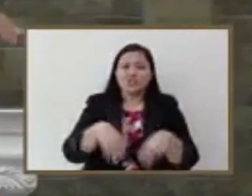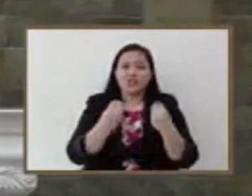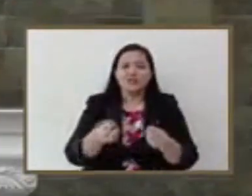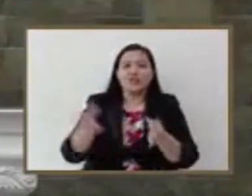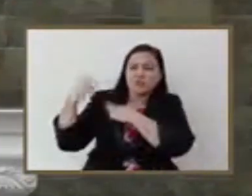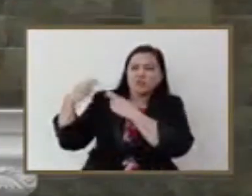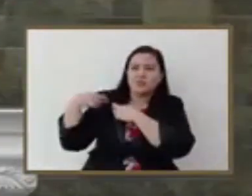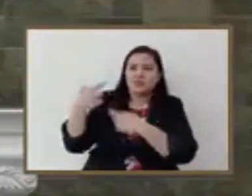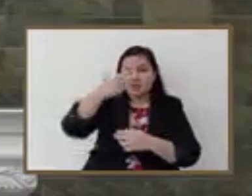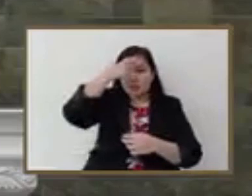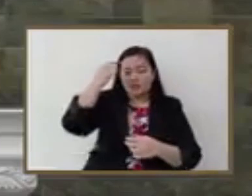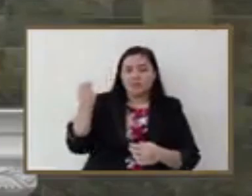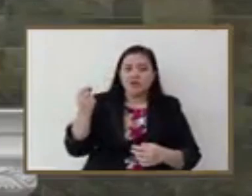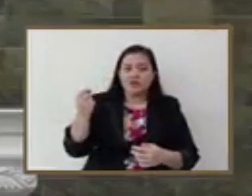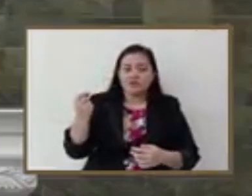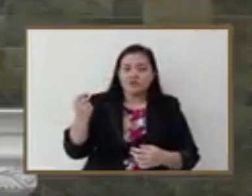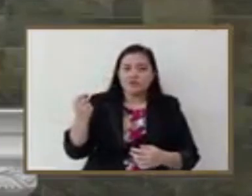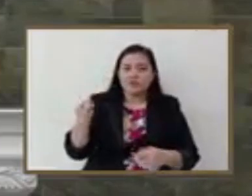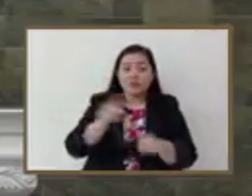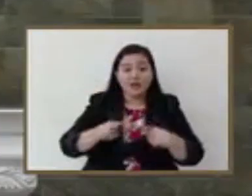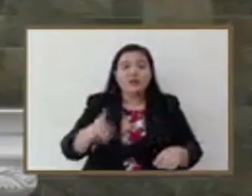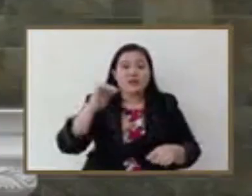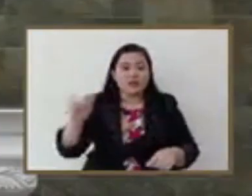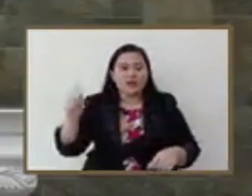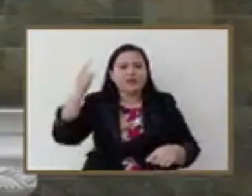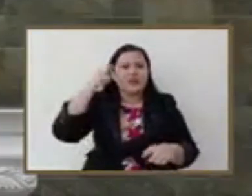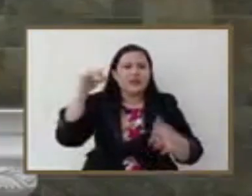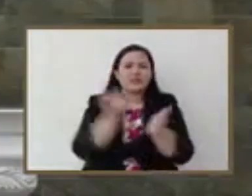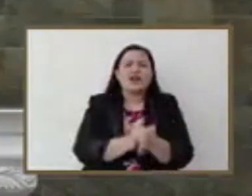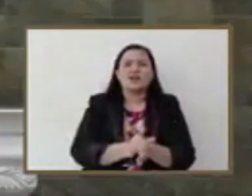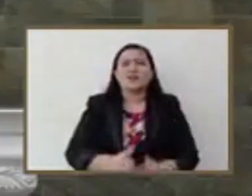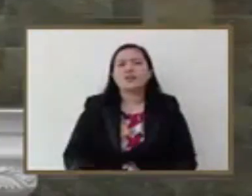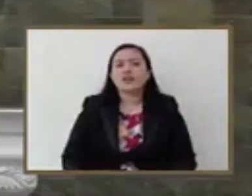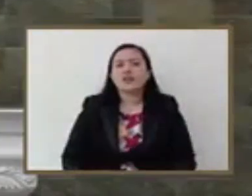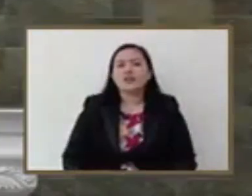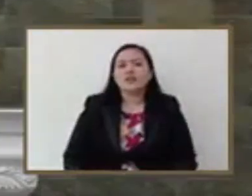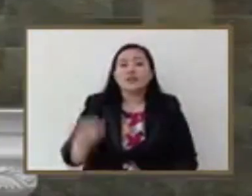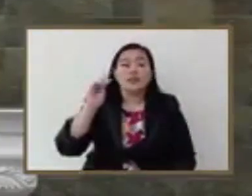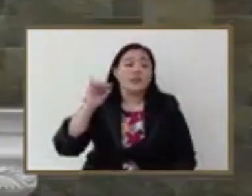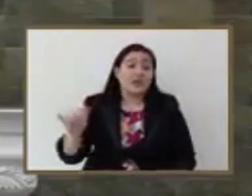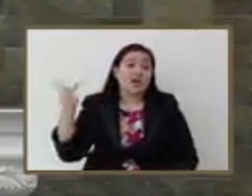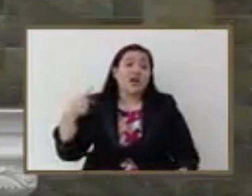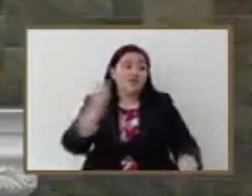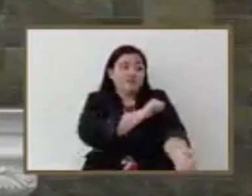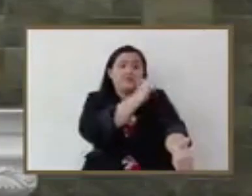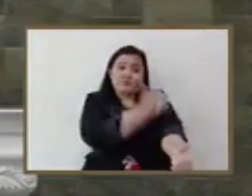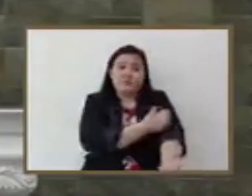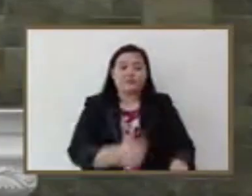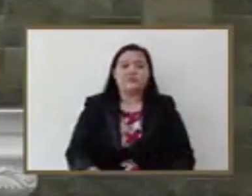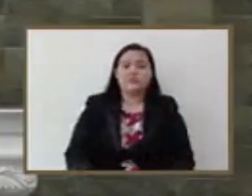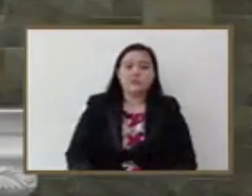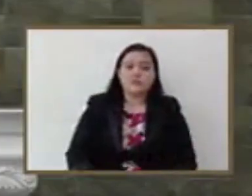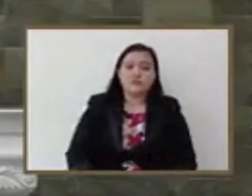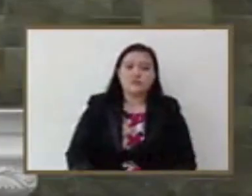You see, hey young people, kayong mga bata, you are not the authority. God, your parents is teaching